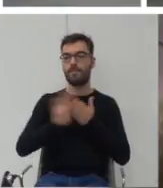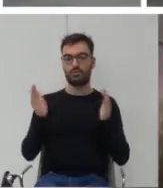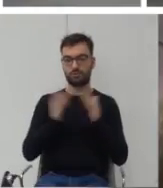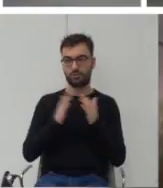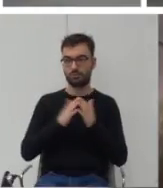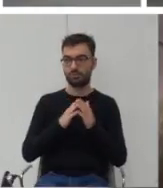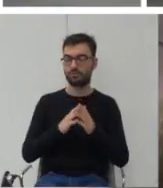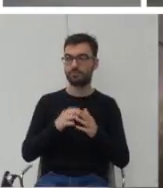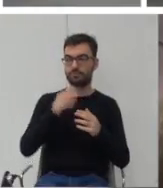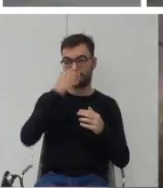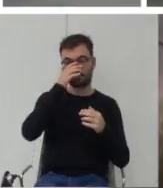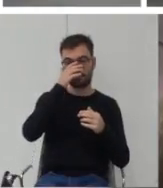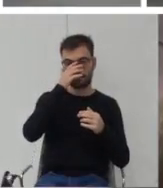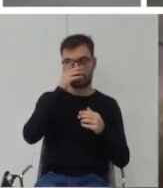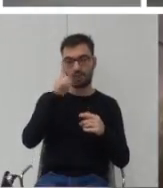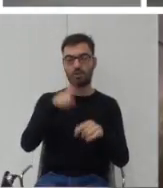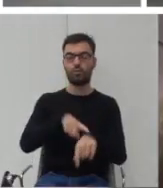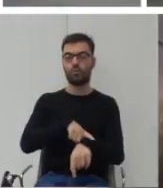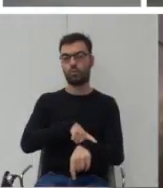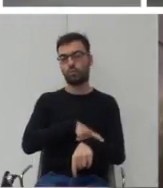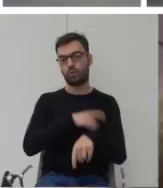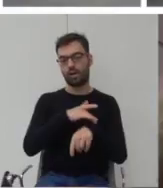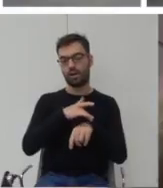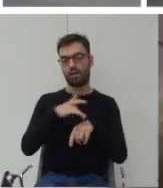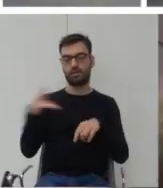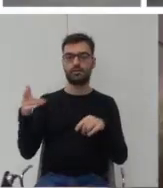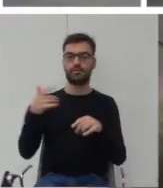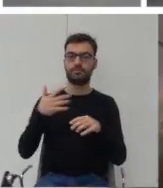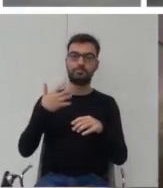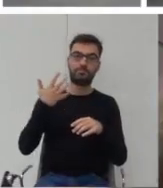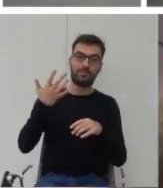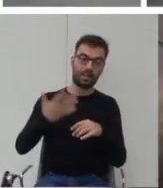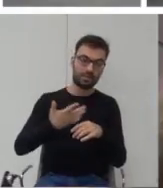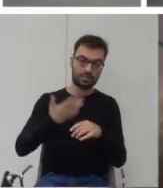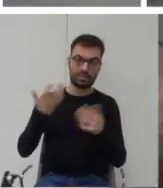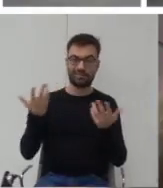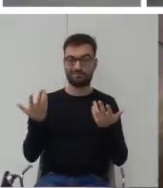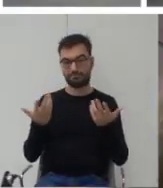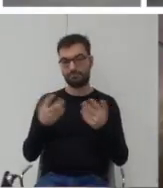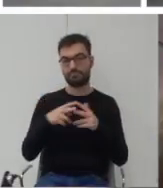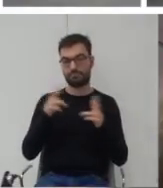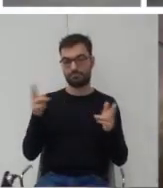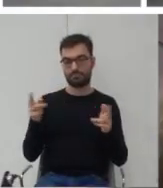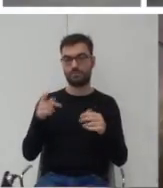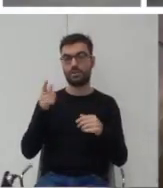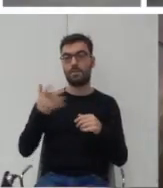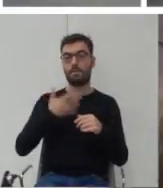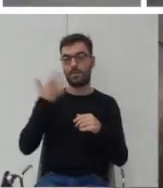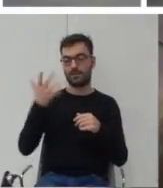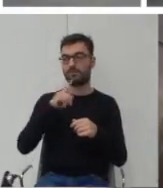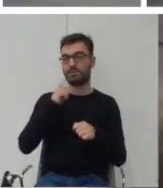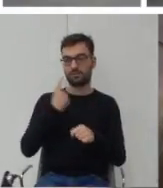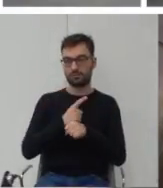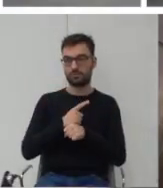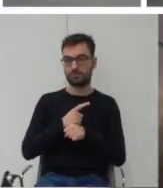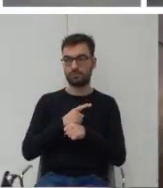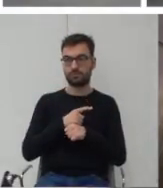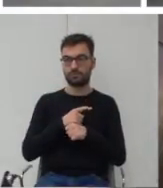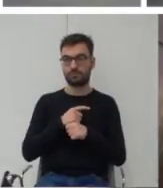bezdomnych, ale będzie to długo trwało. To jest perspektywa 5 lat. I oni na te 5 lat